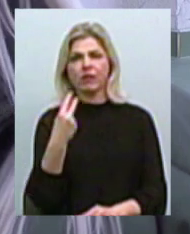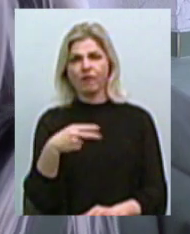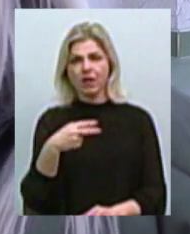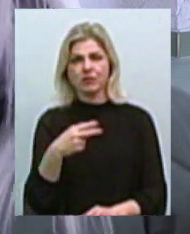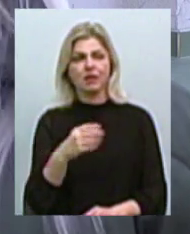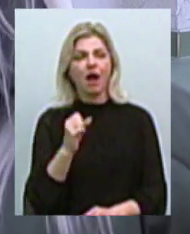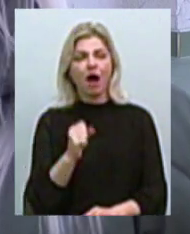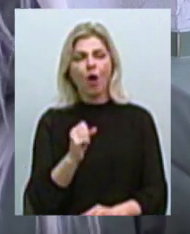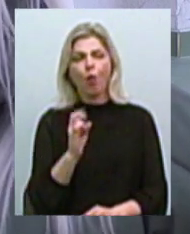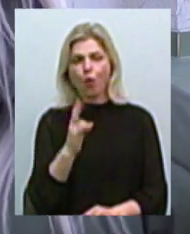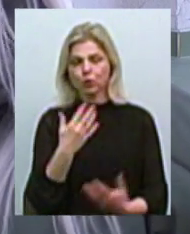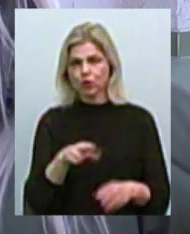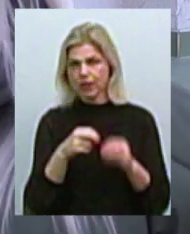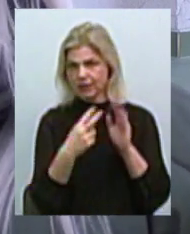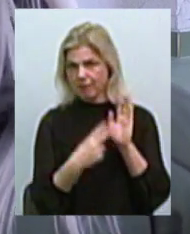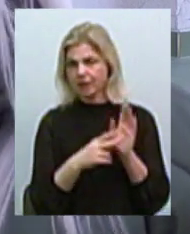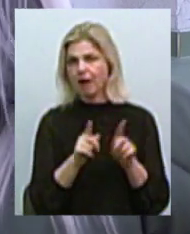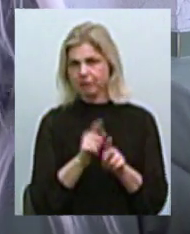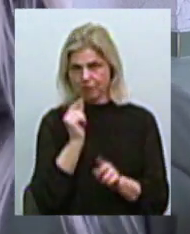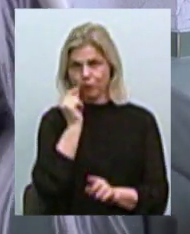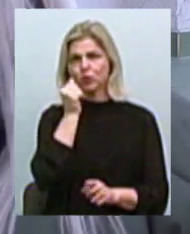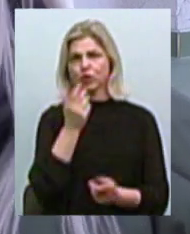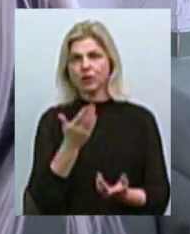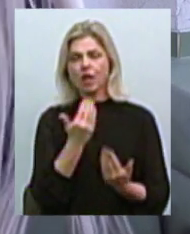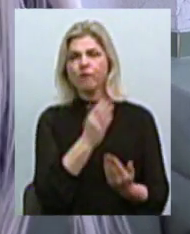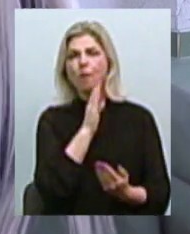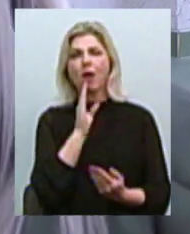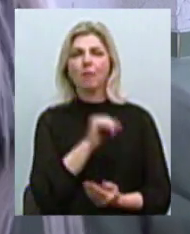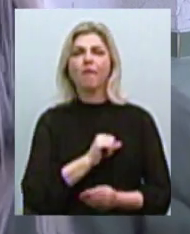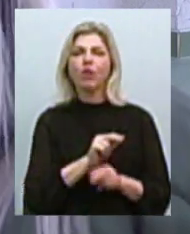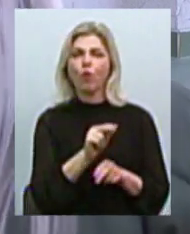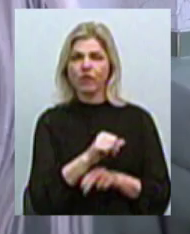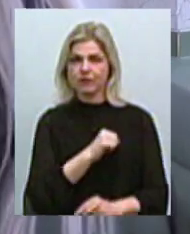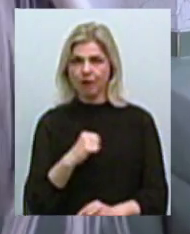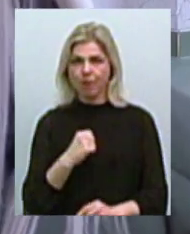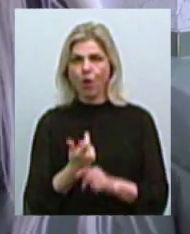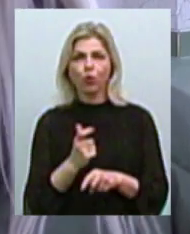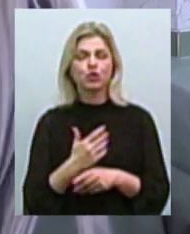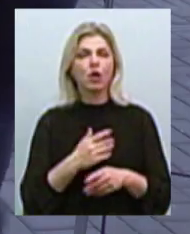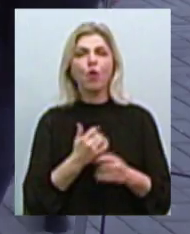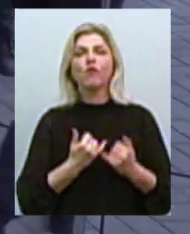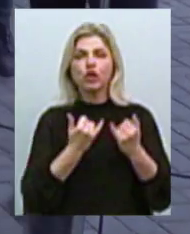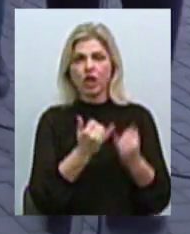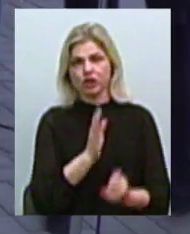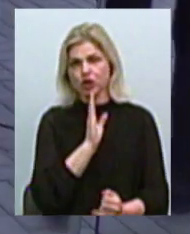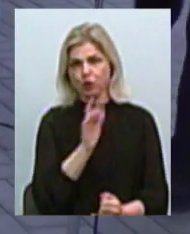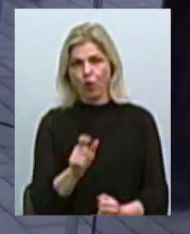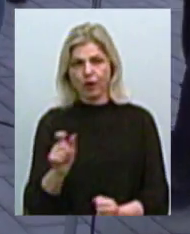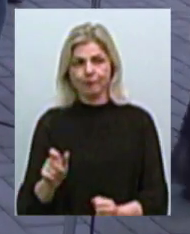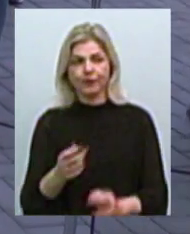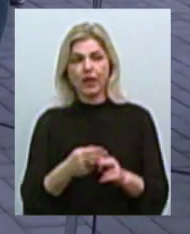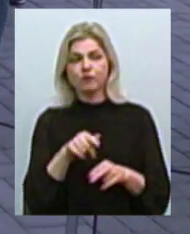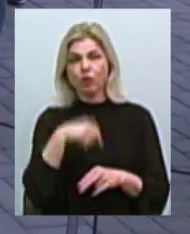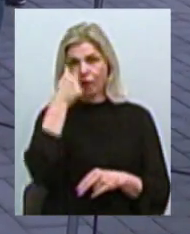30. Ось він уже в 17 був чоловіком. Його мама сама виховала. Він дуже поважав жінок. Цього року це 8-ма